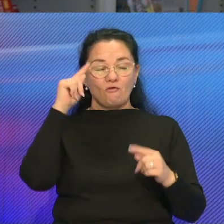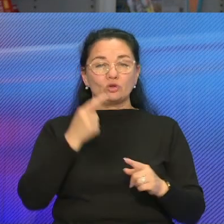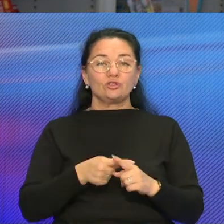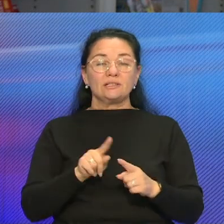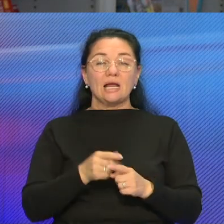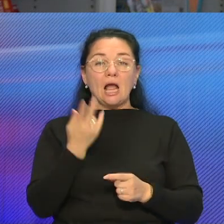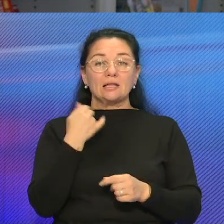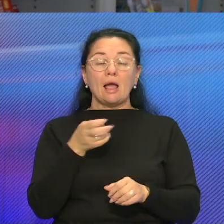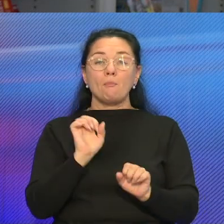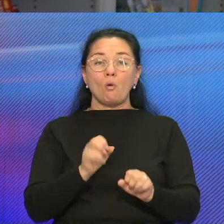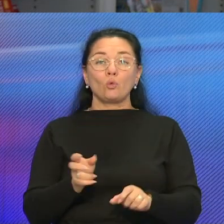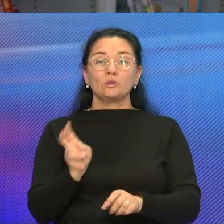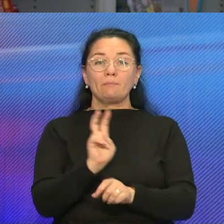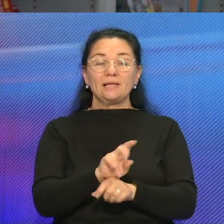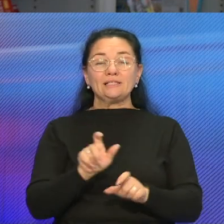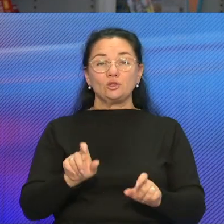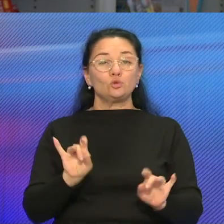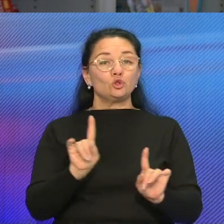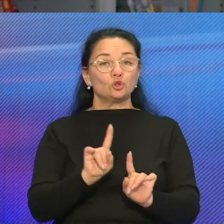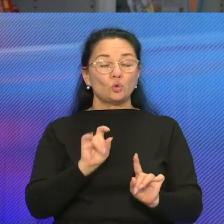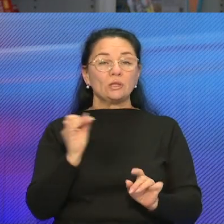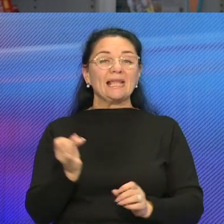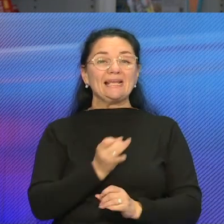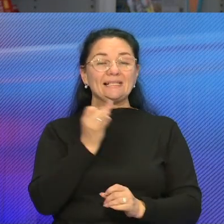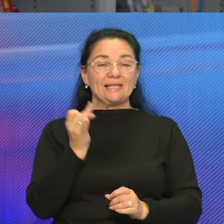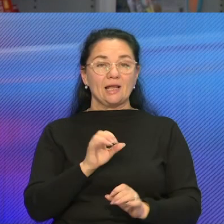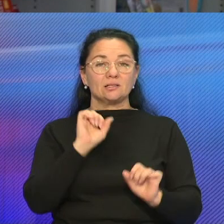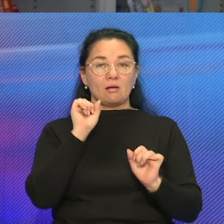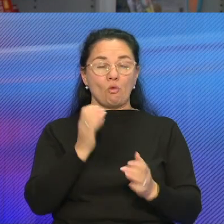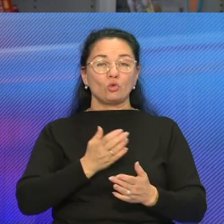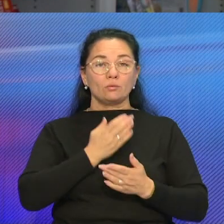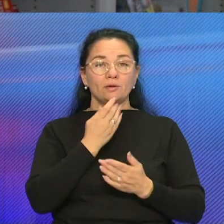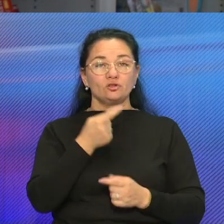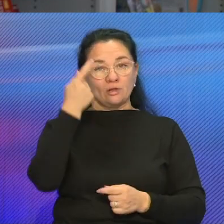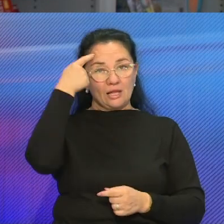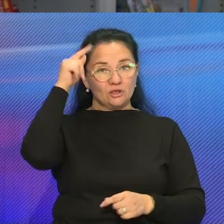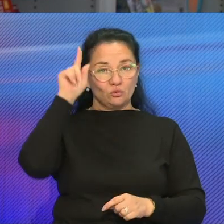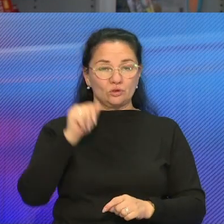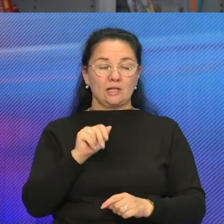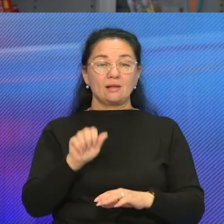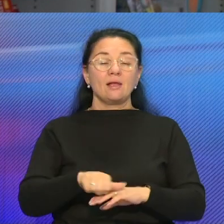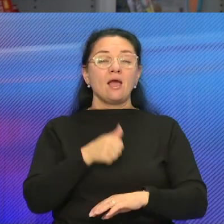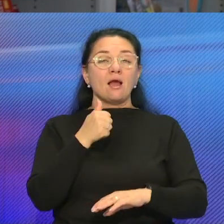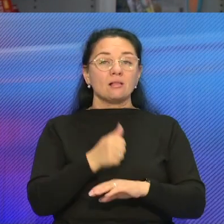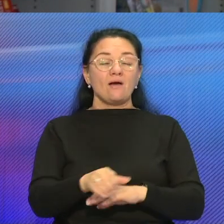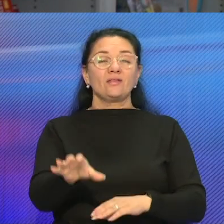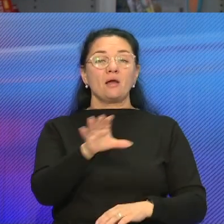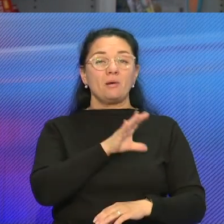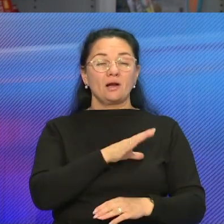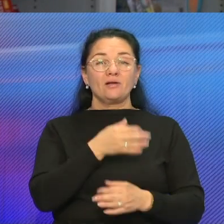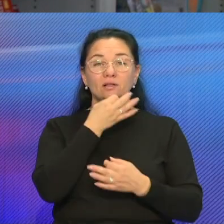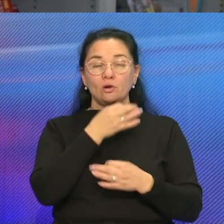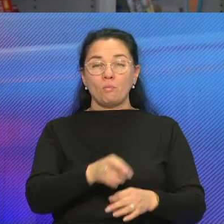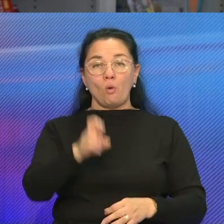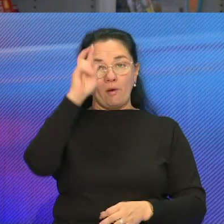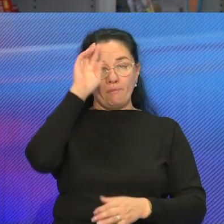могуць прісті, і нешта цікаве для сябе даведацца ці пазнаць. Канешні, асноўнае багаці любой бібліотэчні установы,